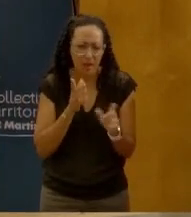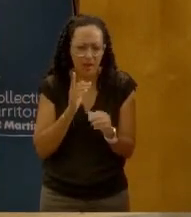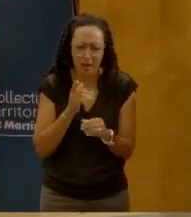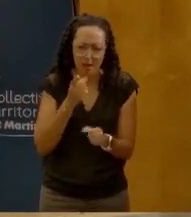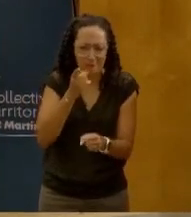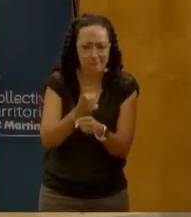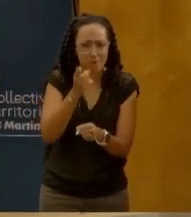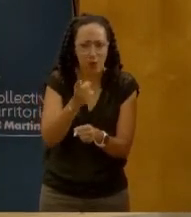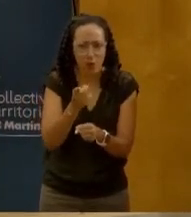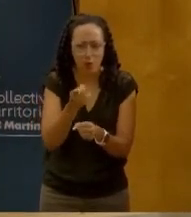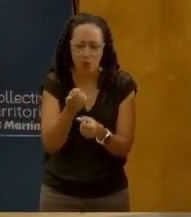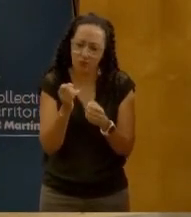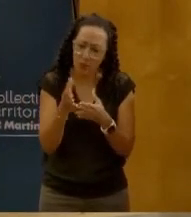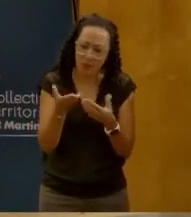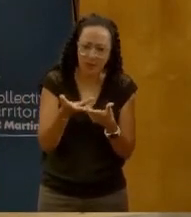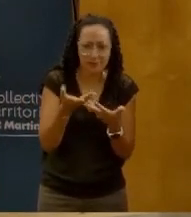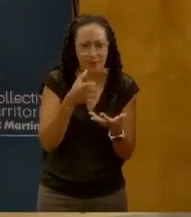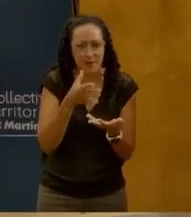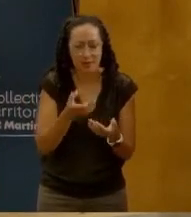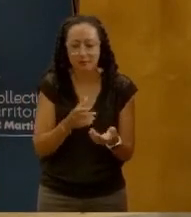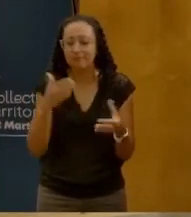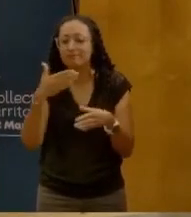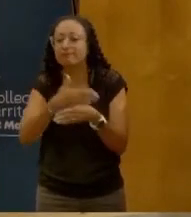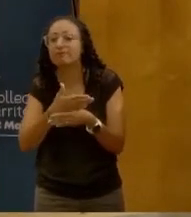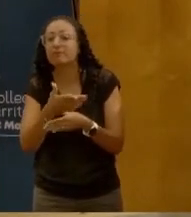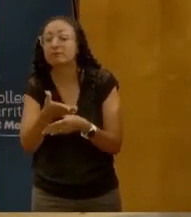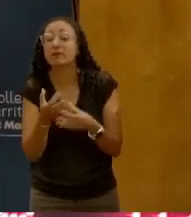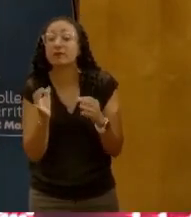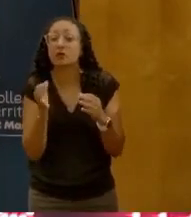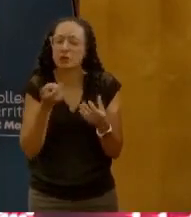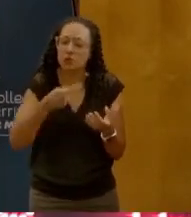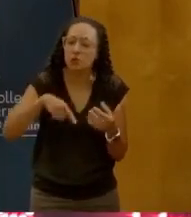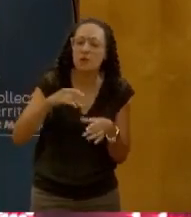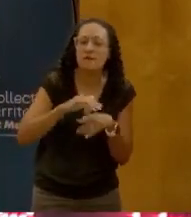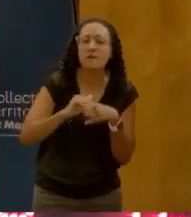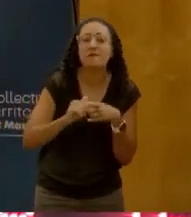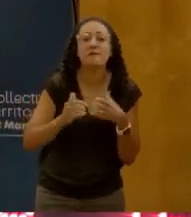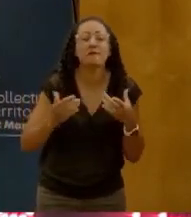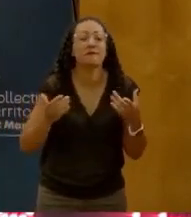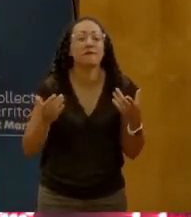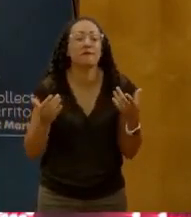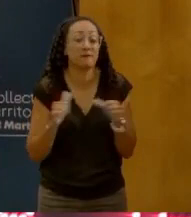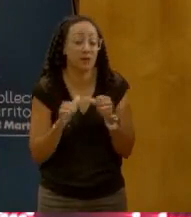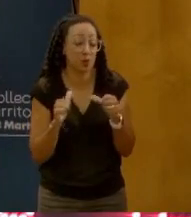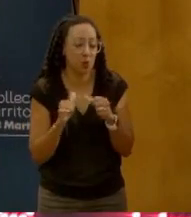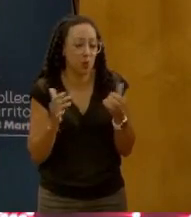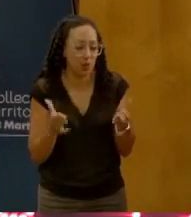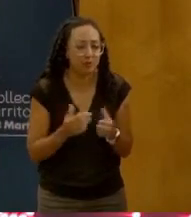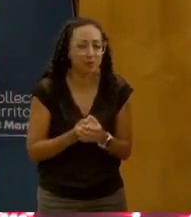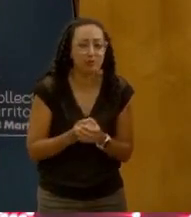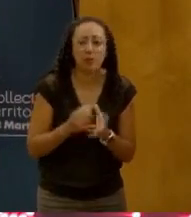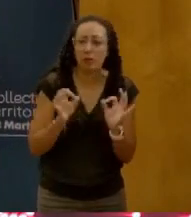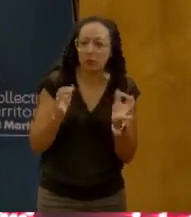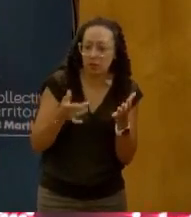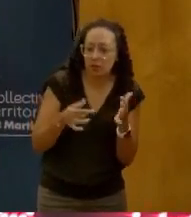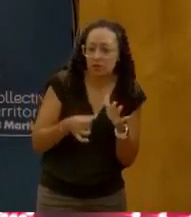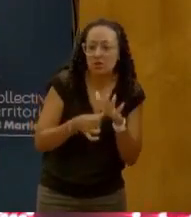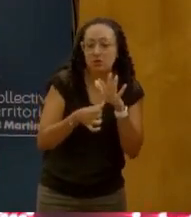cyclisme martiniquais. Mais ce qui est demandé aujourd'hui, ce que nous faisons, parce qu'on retrouve justement des sièges pour un certain